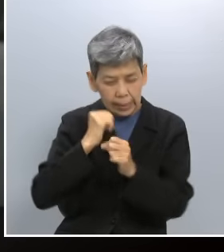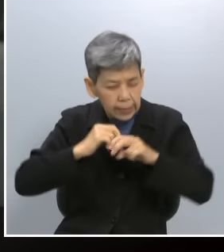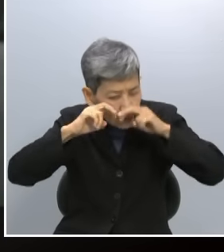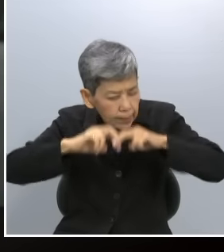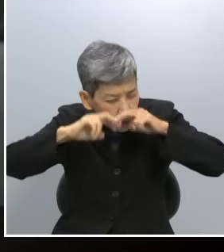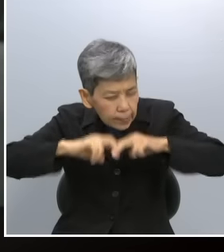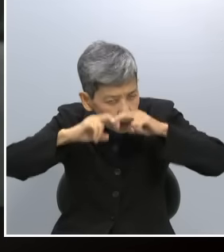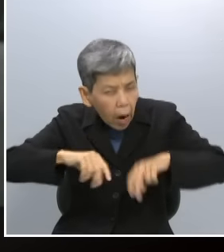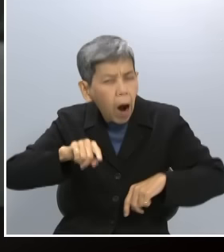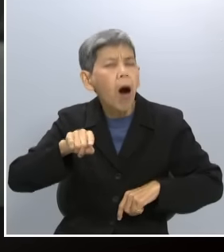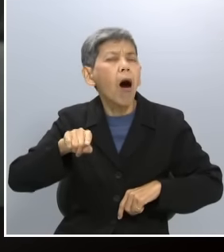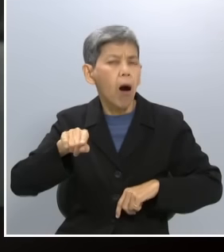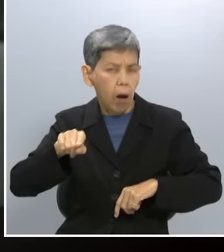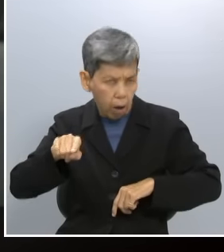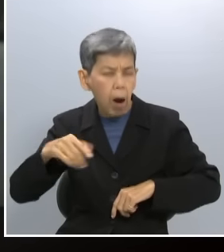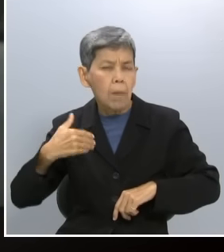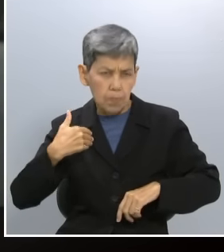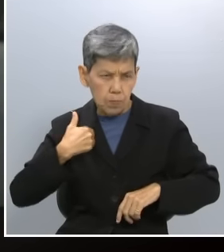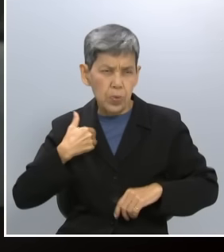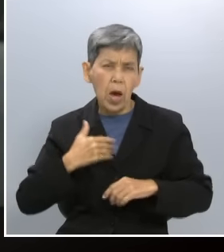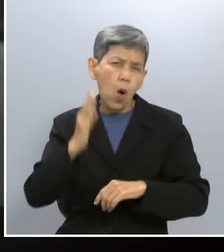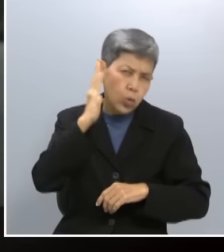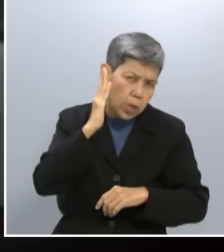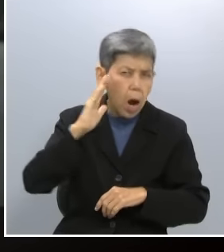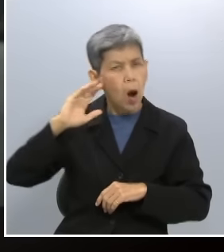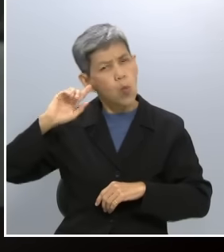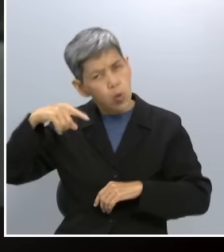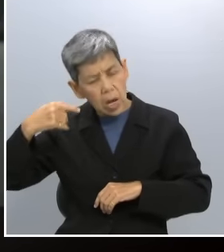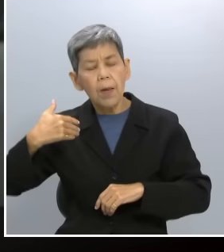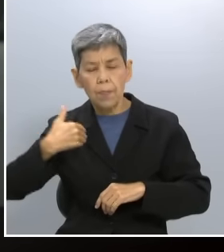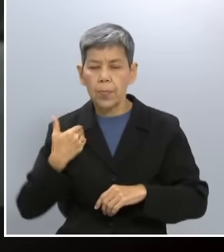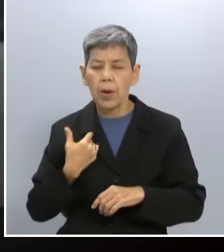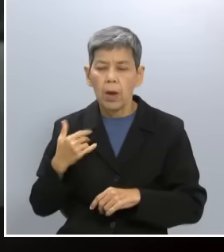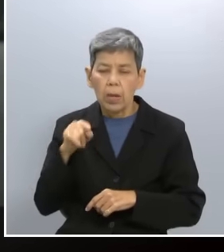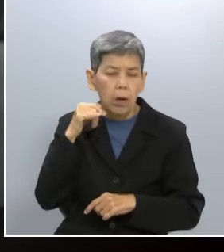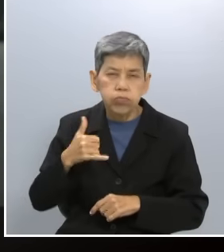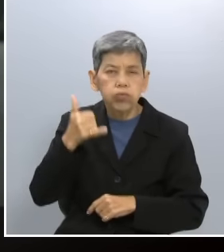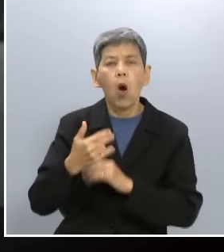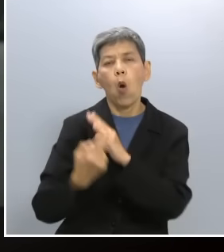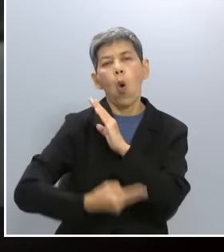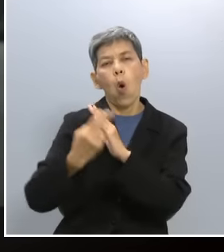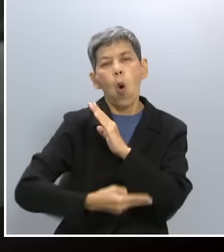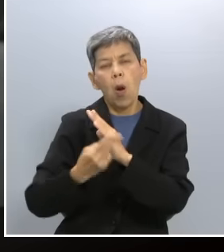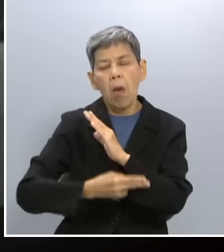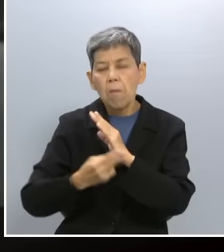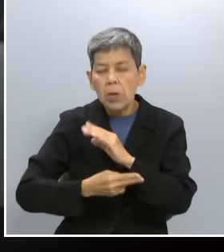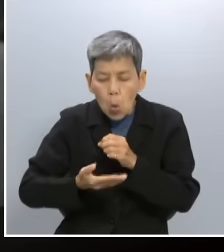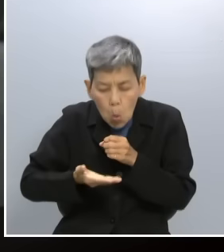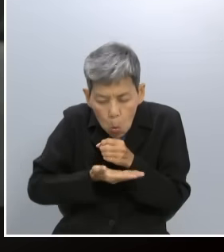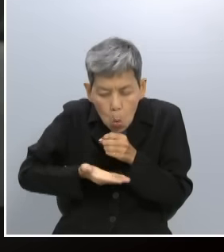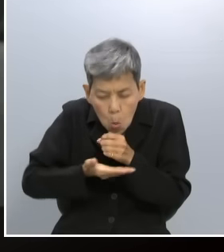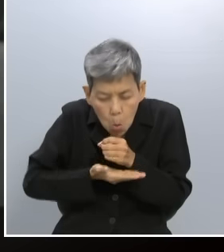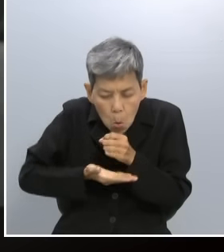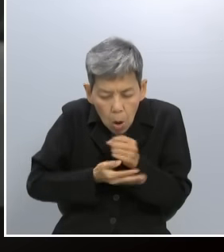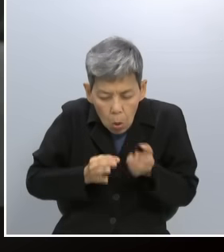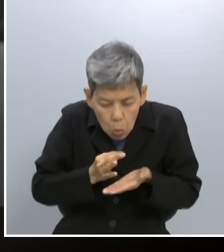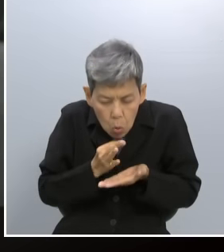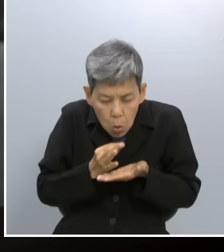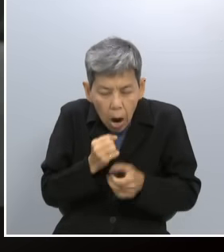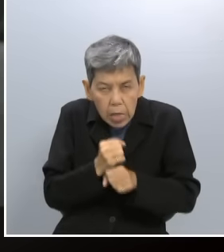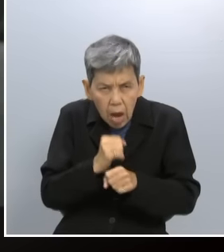นนะครับก็พบว่ามักจะมีชายหญิงเนี่ยนะครับมาเปิดที่โรงแรมดังกล่าวครับมั่วสุมยาเสพติดซึ่งตอนนั้นเองตำรวจเองก็